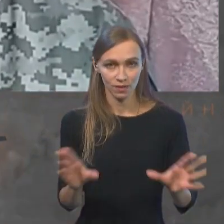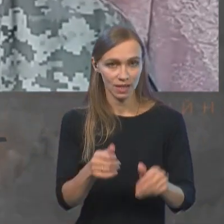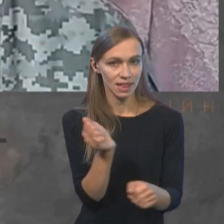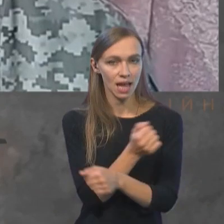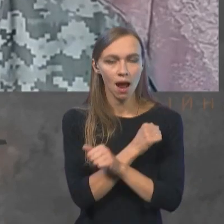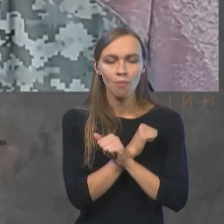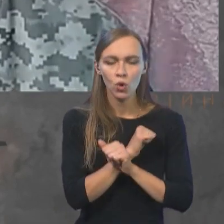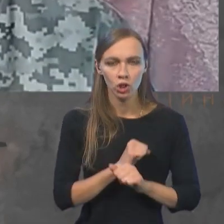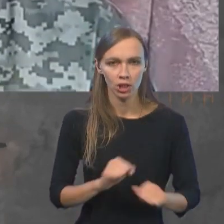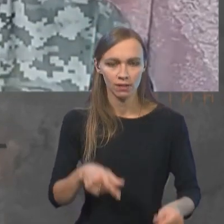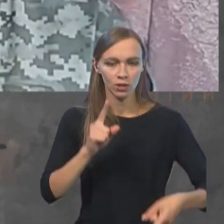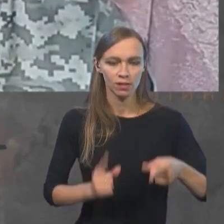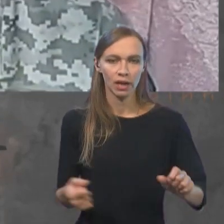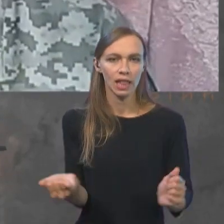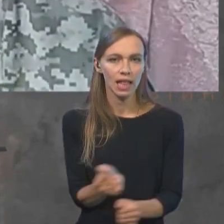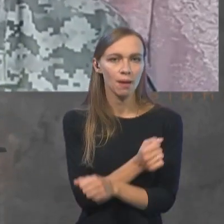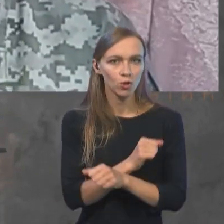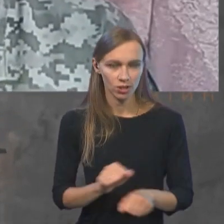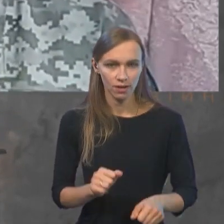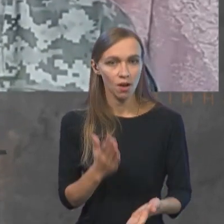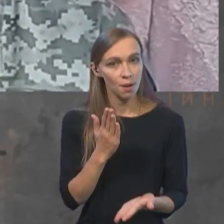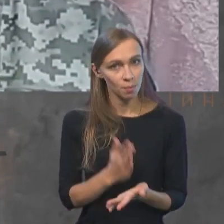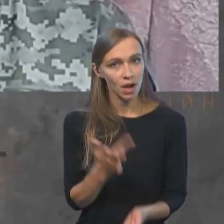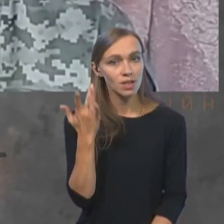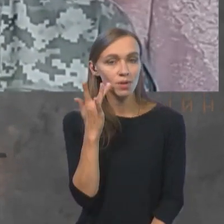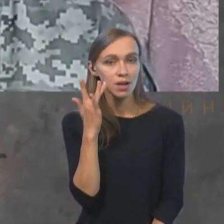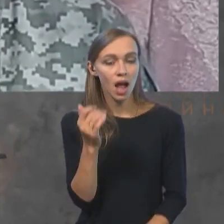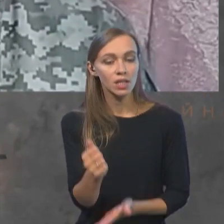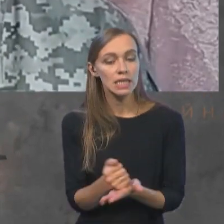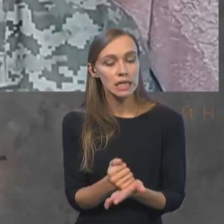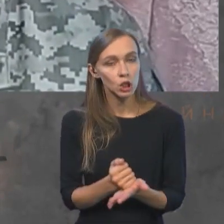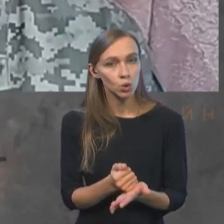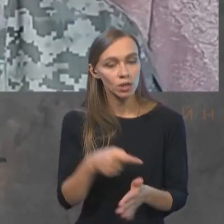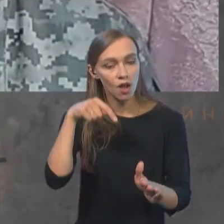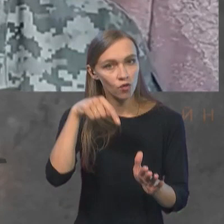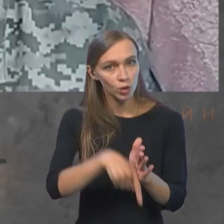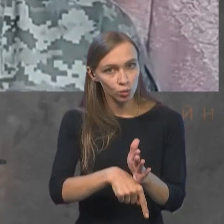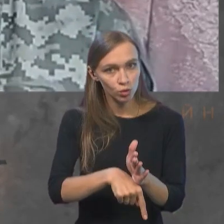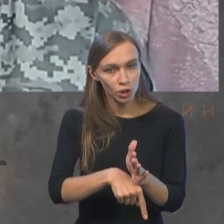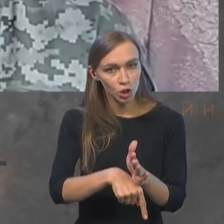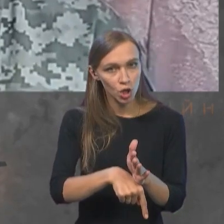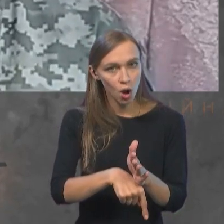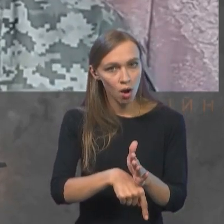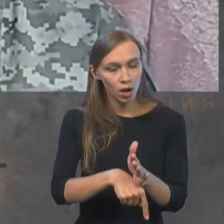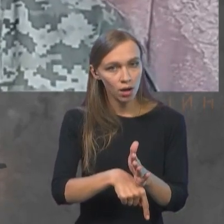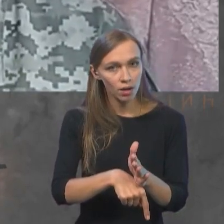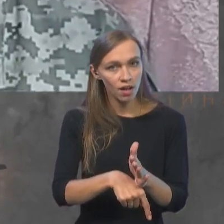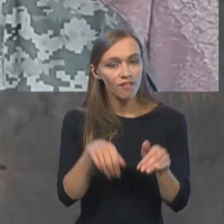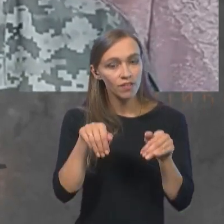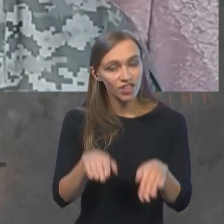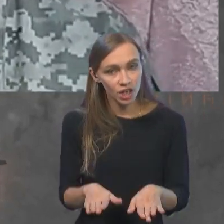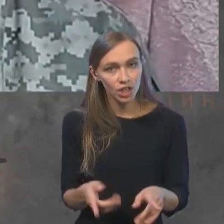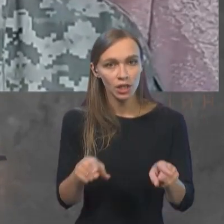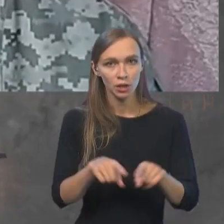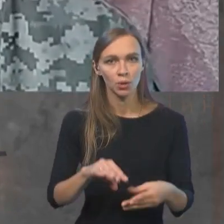От насправді неможливо. Чи мають американці ресурси для внутрішнього агентурного вирішення такої